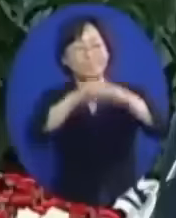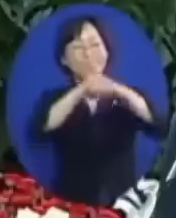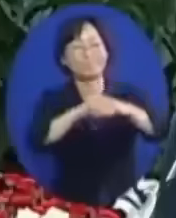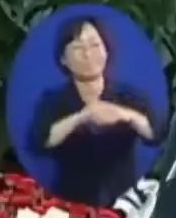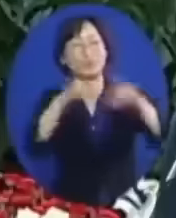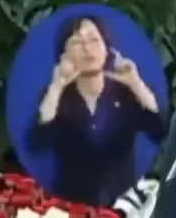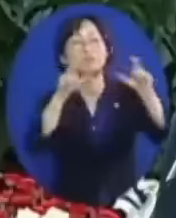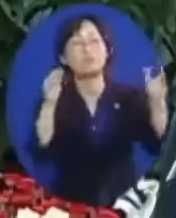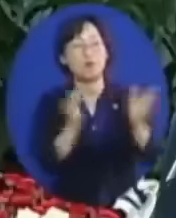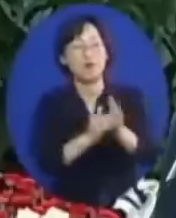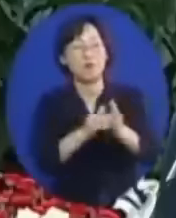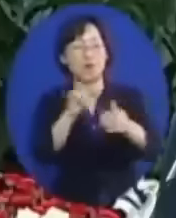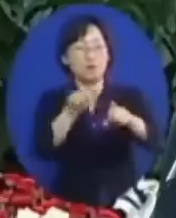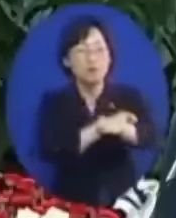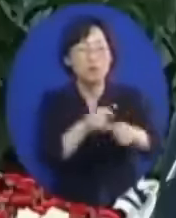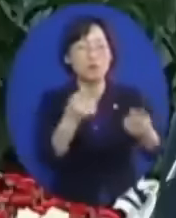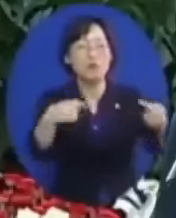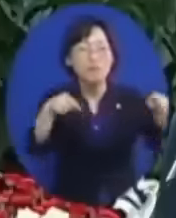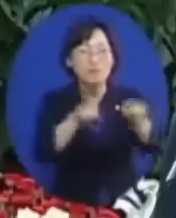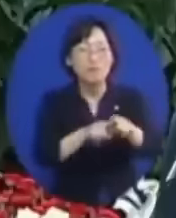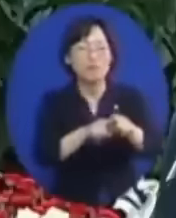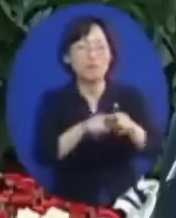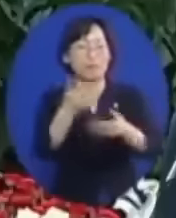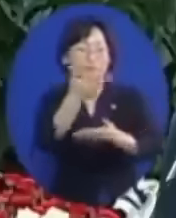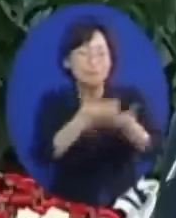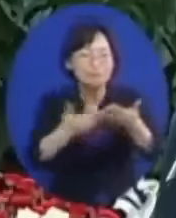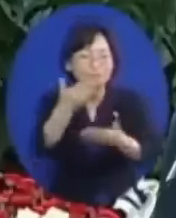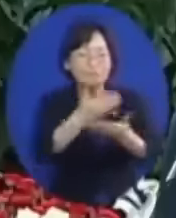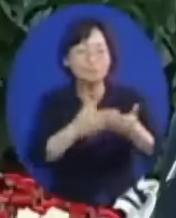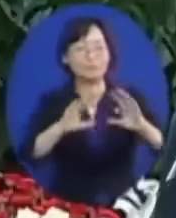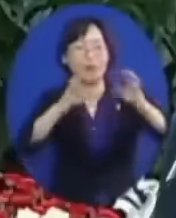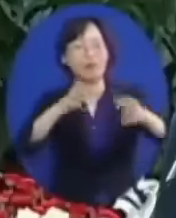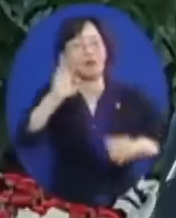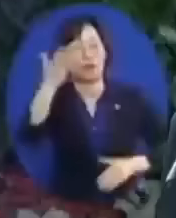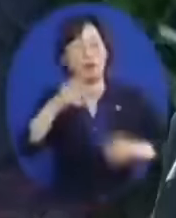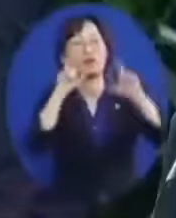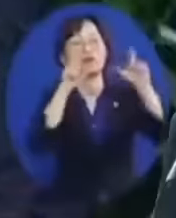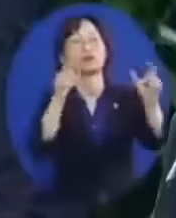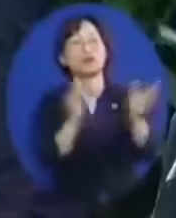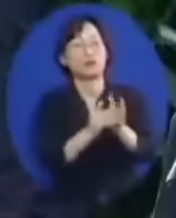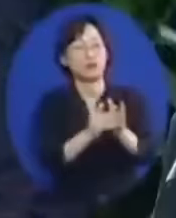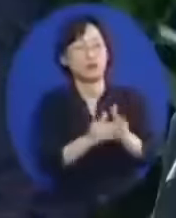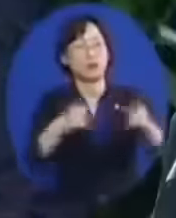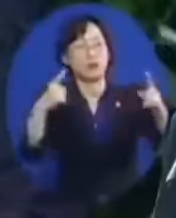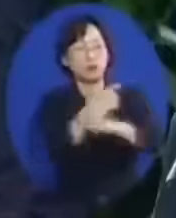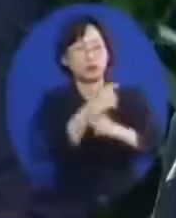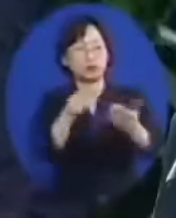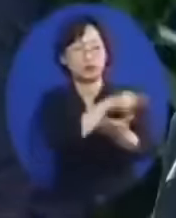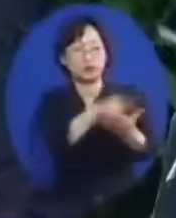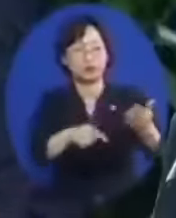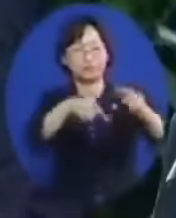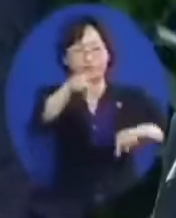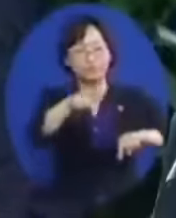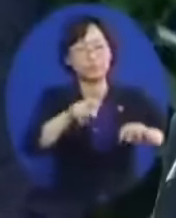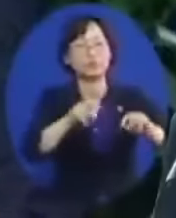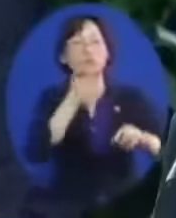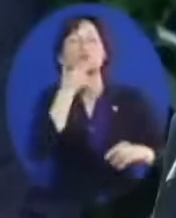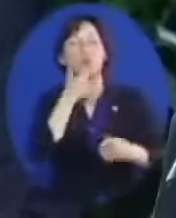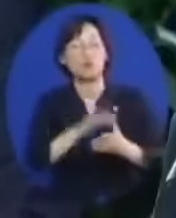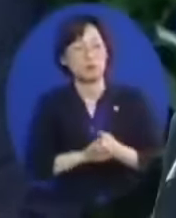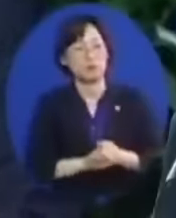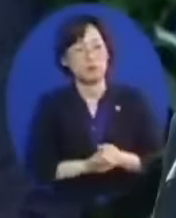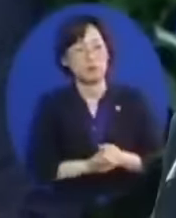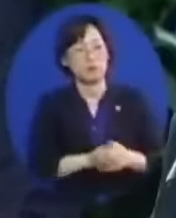흑백이 함께 어울려 사는 조화된 나라가 되자고 선언했었습니다. 복수하지 않았었습니다.